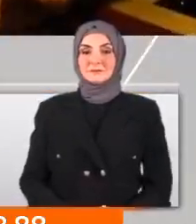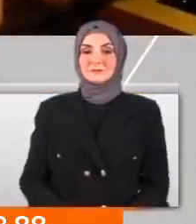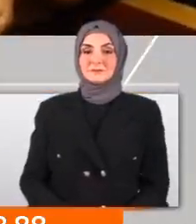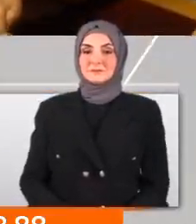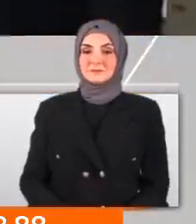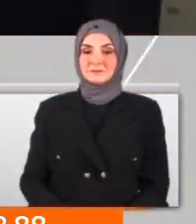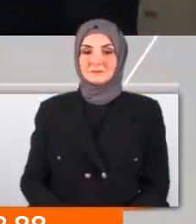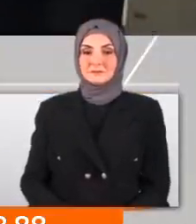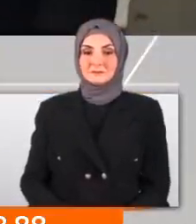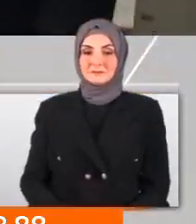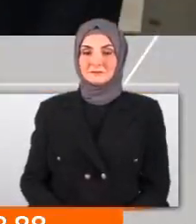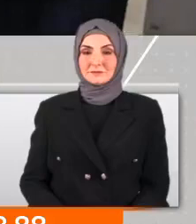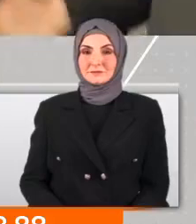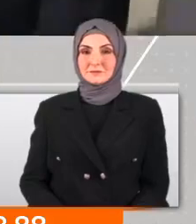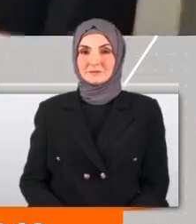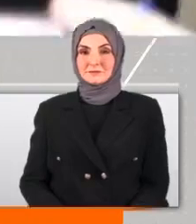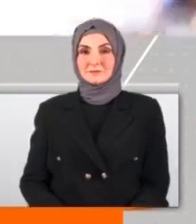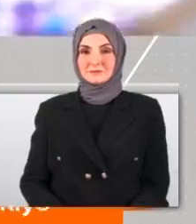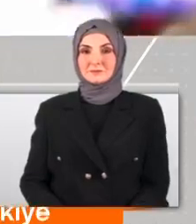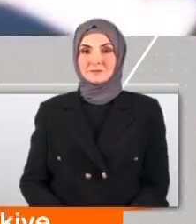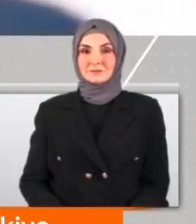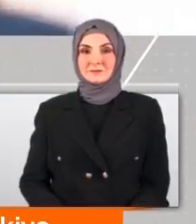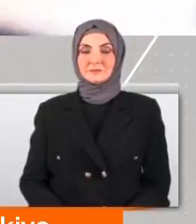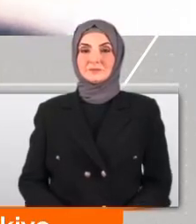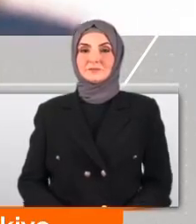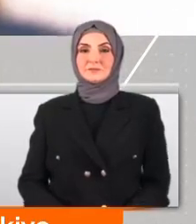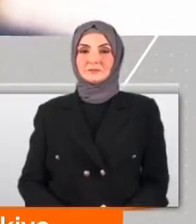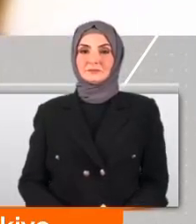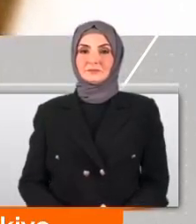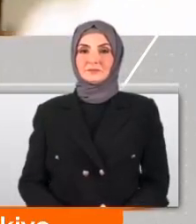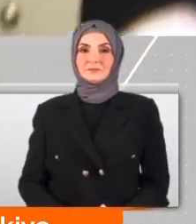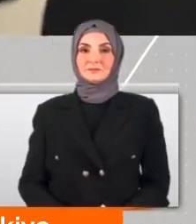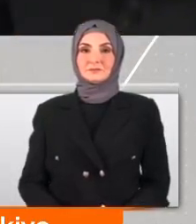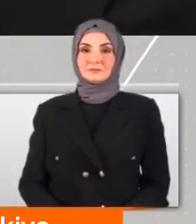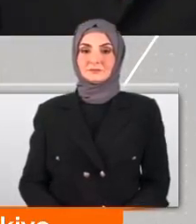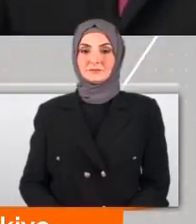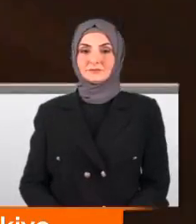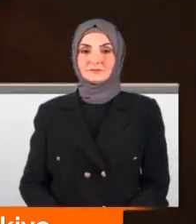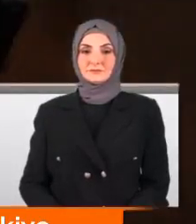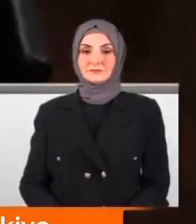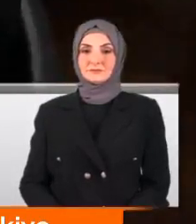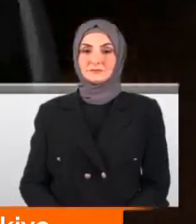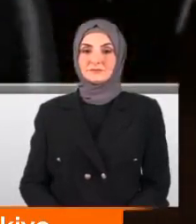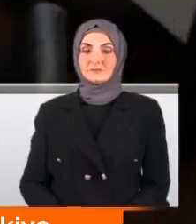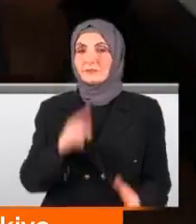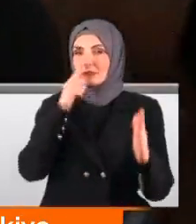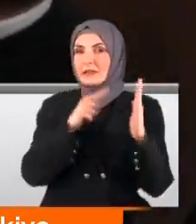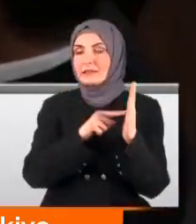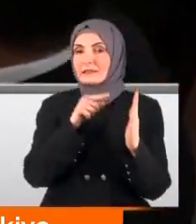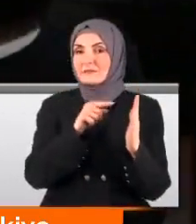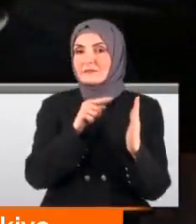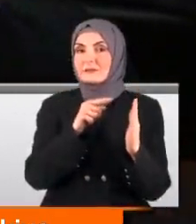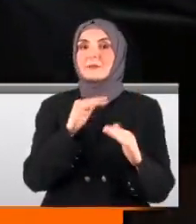Bazıları bilinçli bir şekilde teröristleri cesaretlendiriyorlar. FETÖ'yü tekrar döndüreceklerini söylüyorlar. Hedefinde Millet